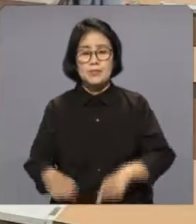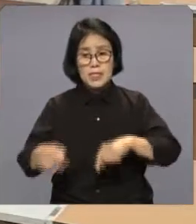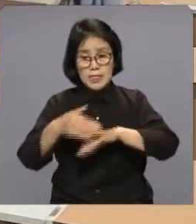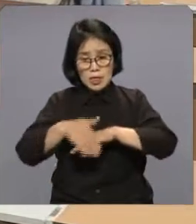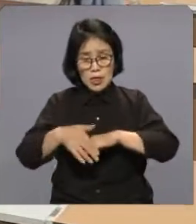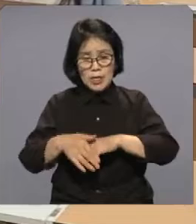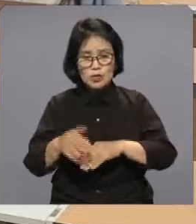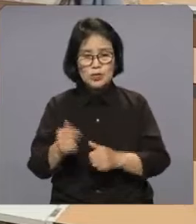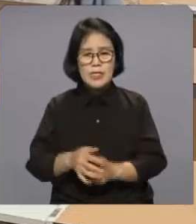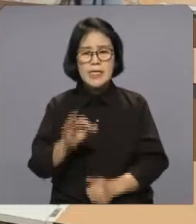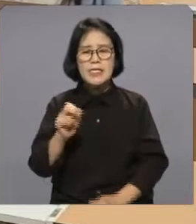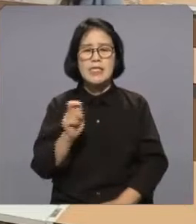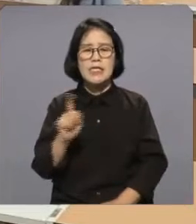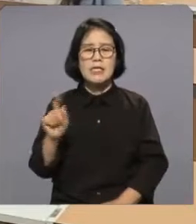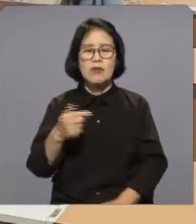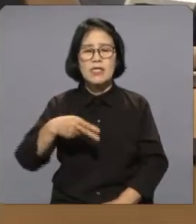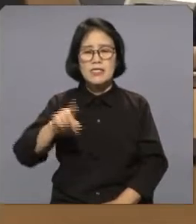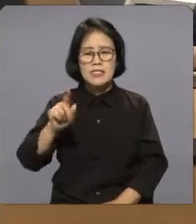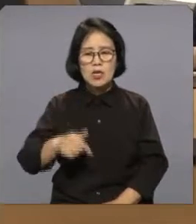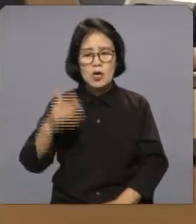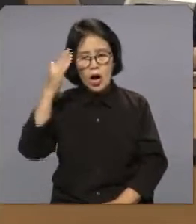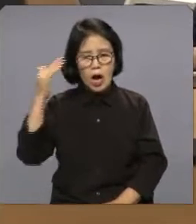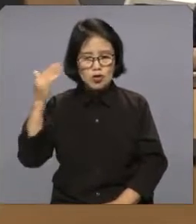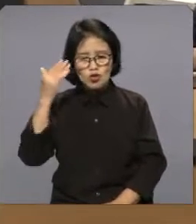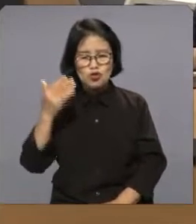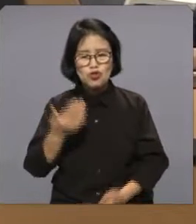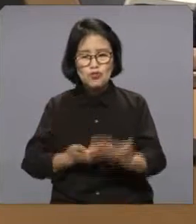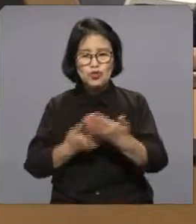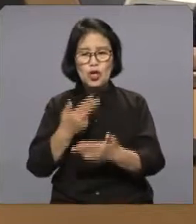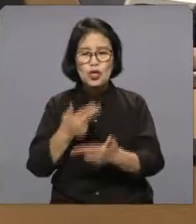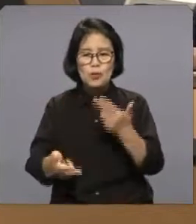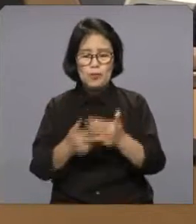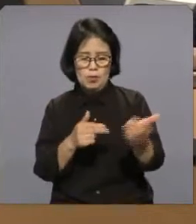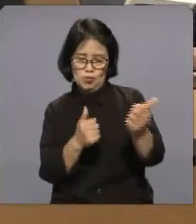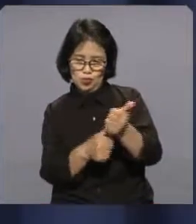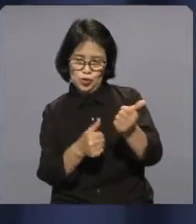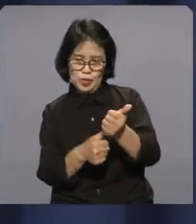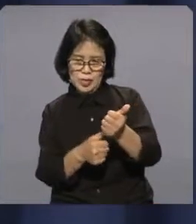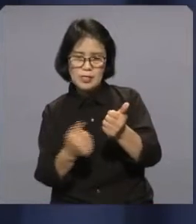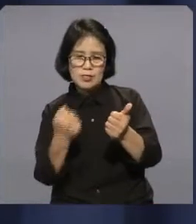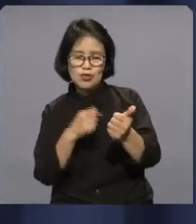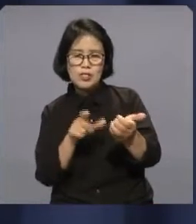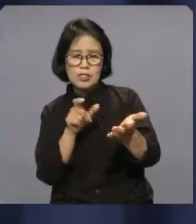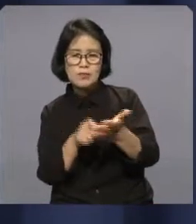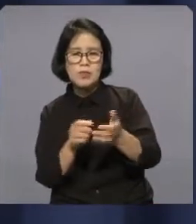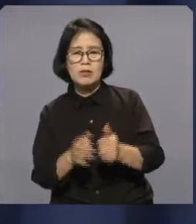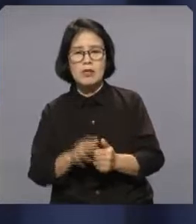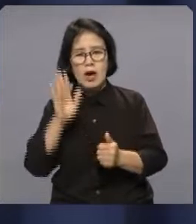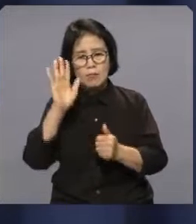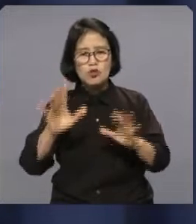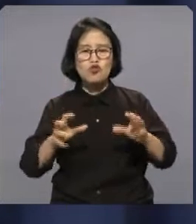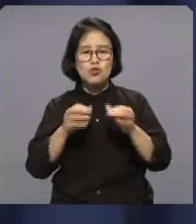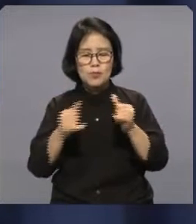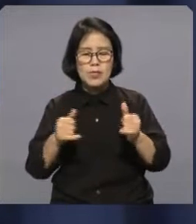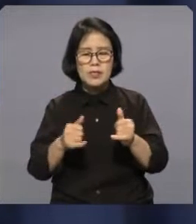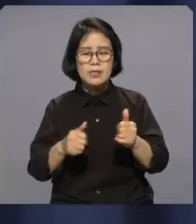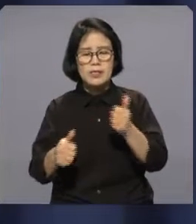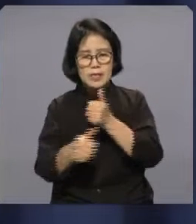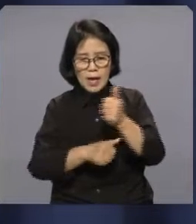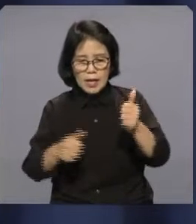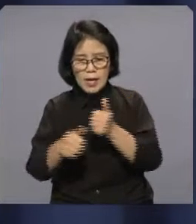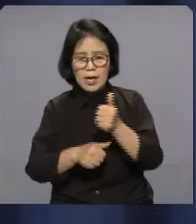정책기획수석으론 이관섭 한국무역협회 부회장이 유력 거론됩니다. 앞으로 이제 국민 또